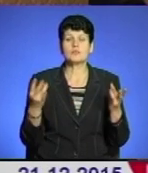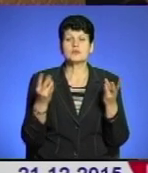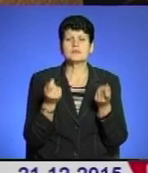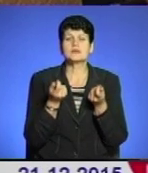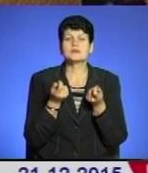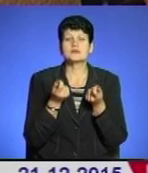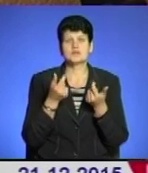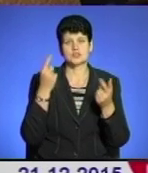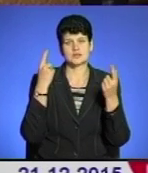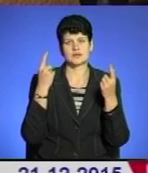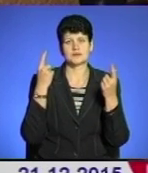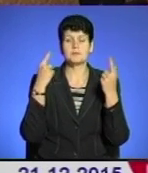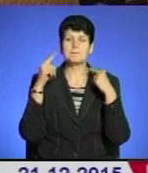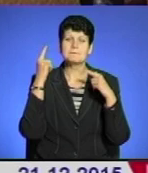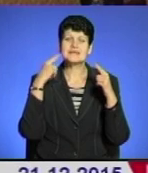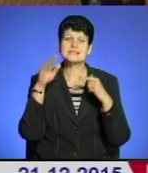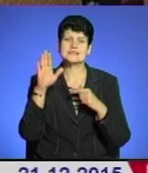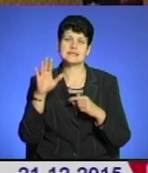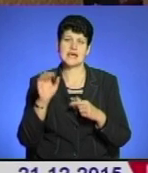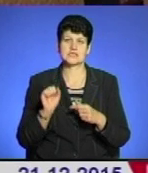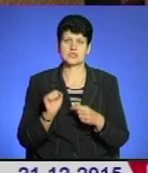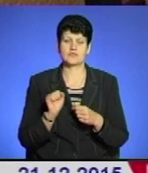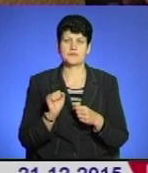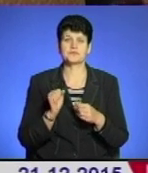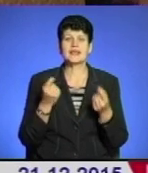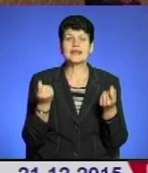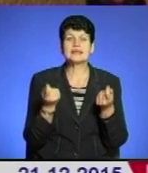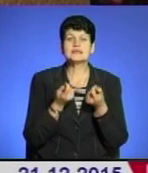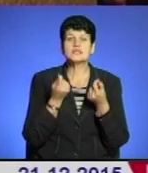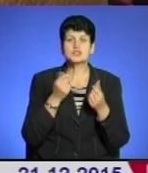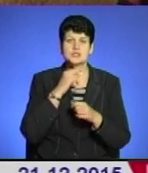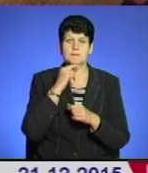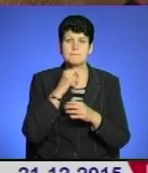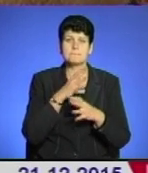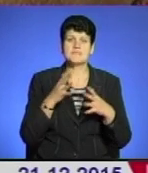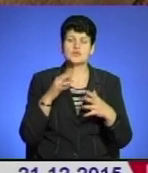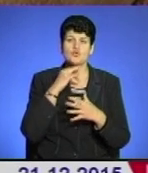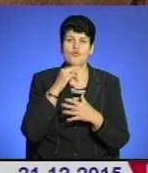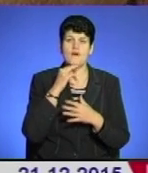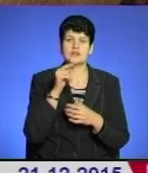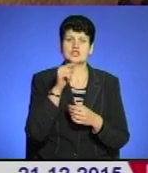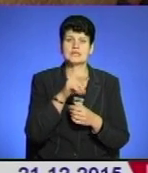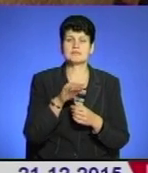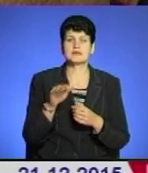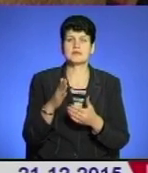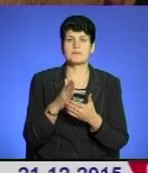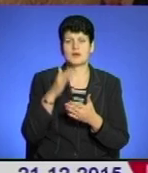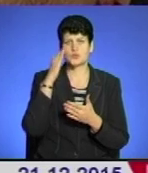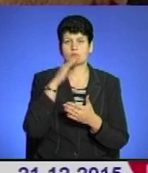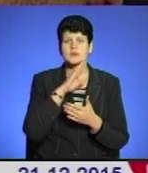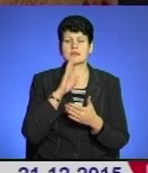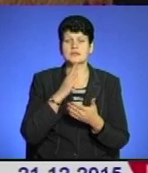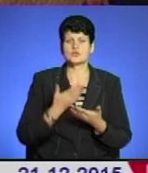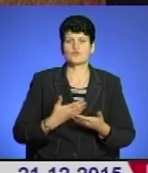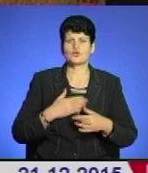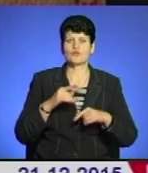трішки мистецтва. Їм потрібно трішки більшої уваги, ніж таким діткам, які мають батьків, які живуть в родинах. Тому